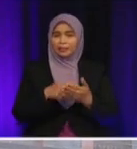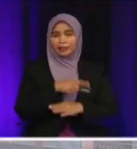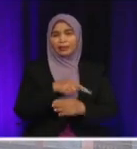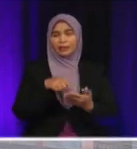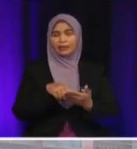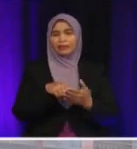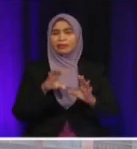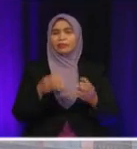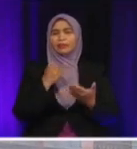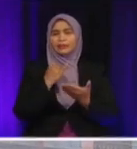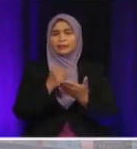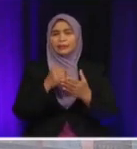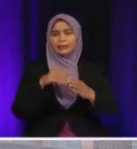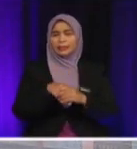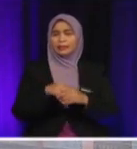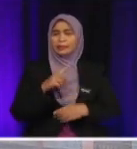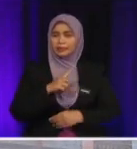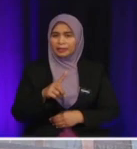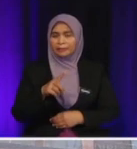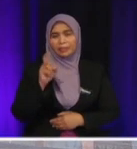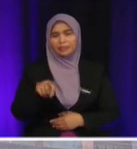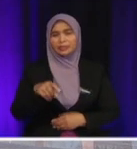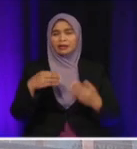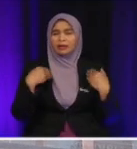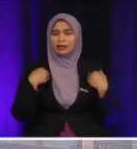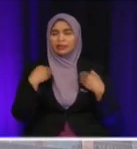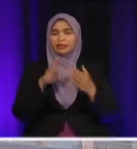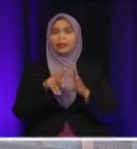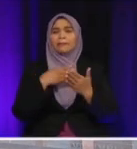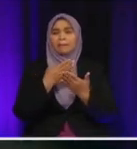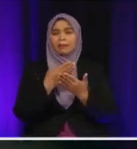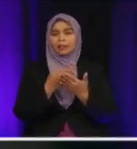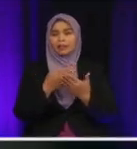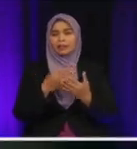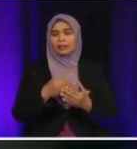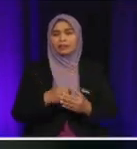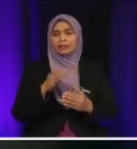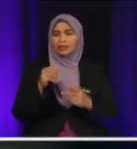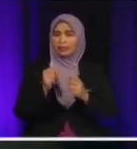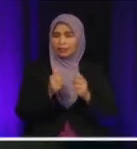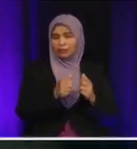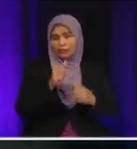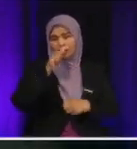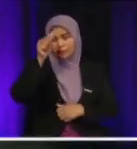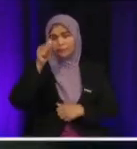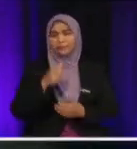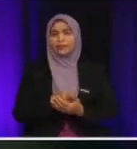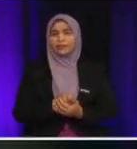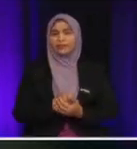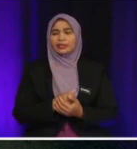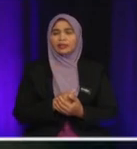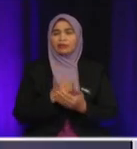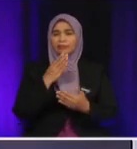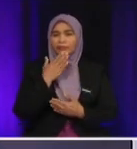jenayah dalam Islam. Pastinya ada hikmah di sebalik aturan Allah SWT. Silakan Ustaz. Okey, terima kasih Aiman. Okey, jadi